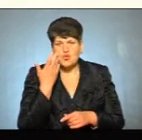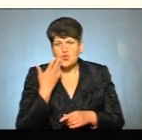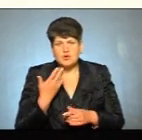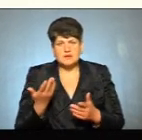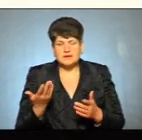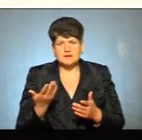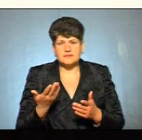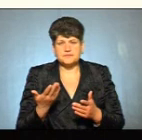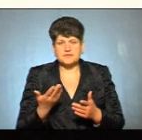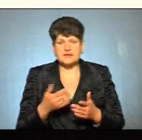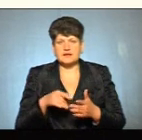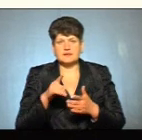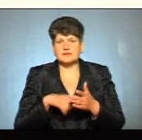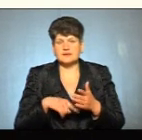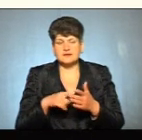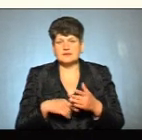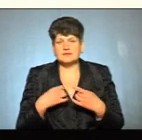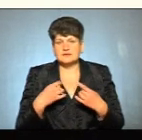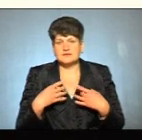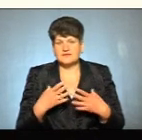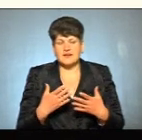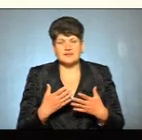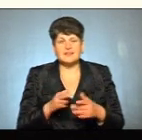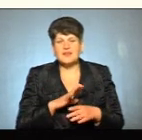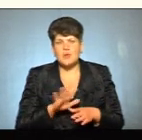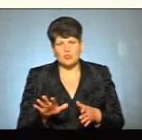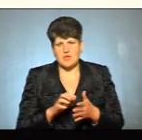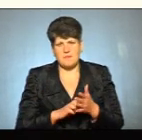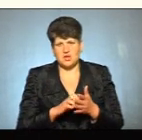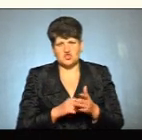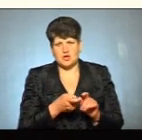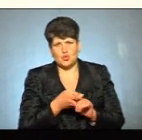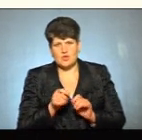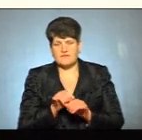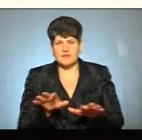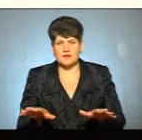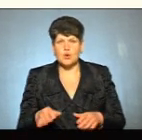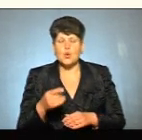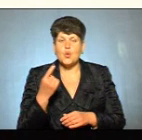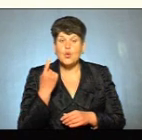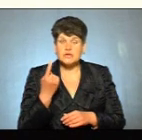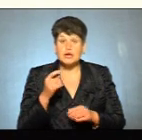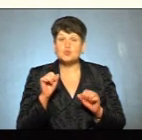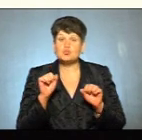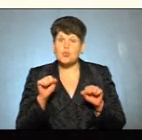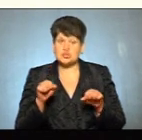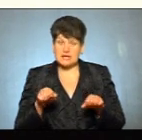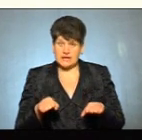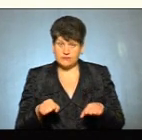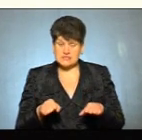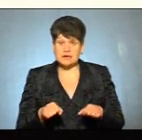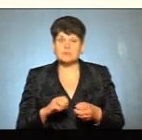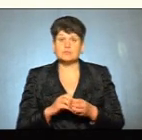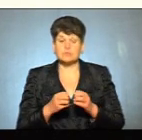релігійні середовища не є причиною інфікування. Однією із можливостей